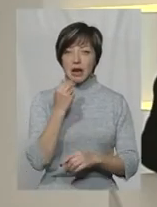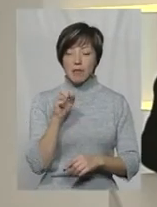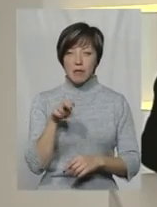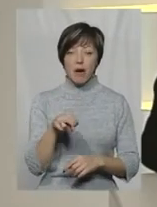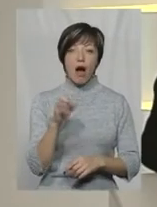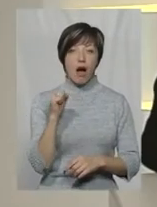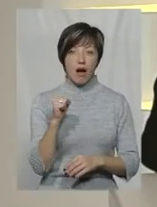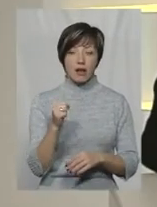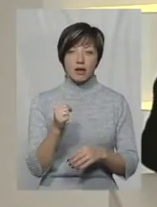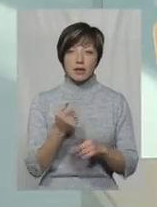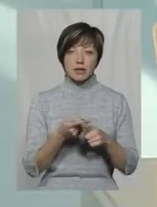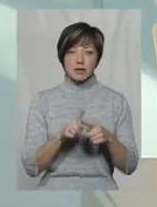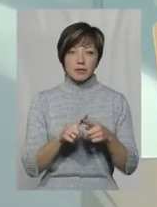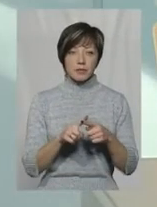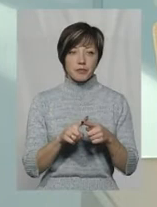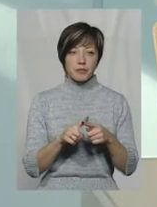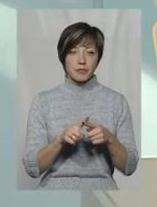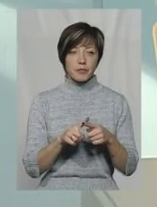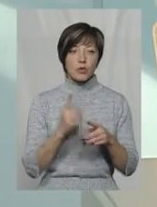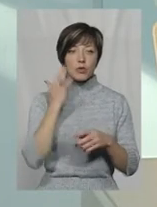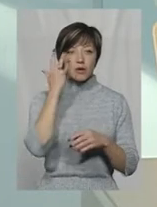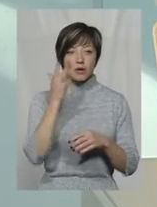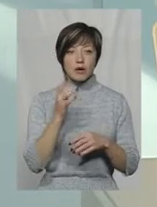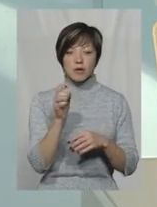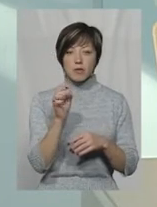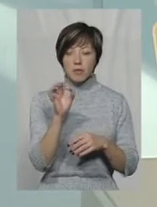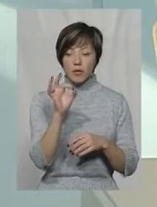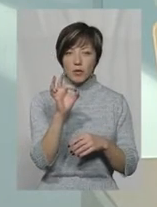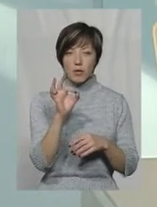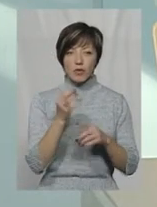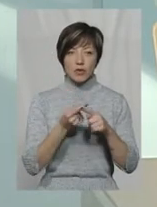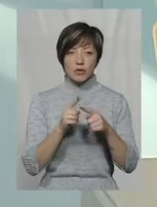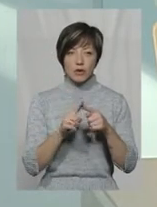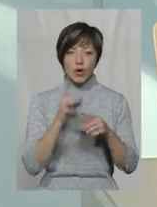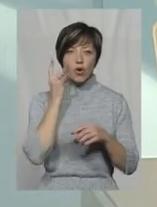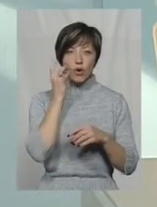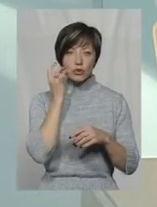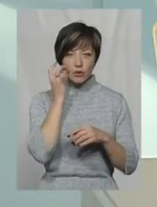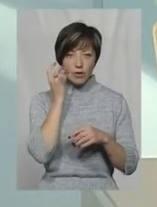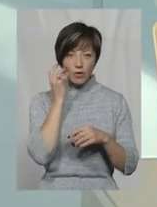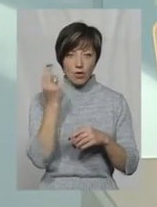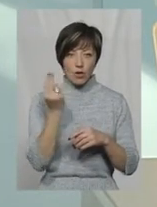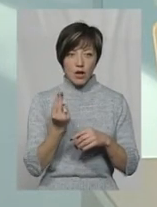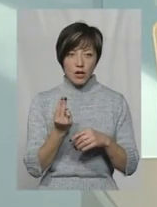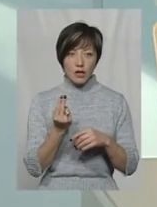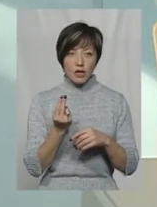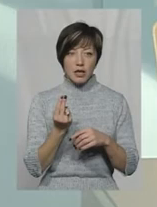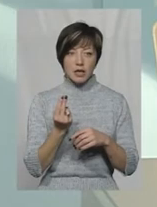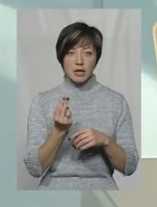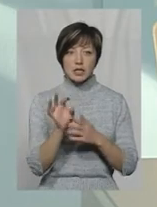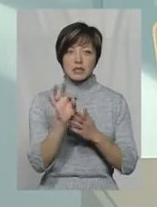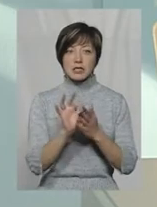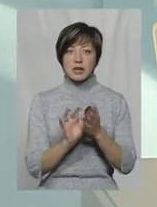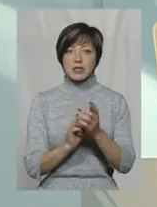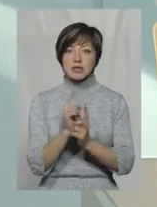мінливість, я вже казала десь, уявіть собі таку маленьку кульку, ось вона рожевого кольору. І на очах